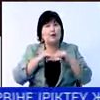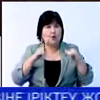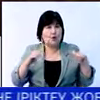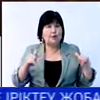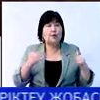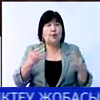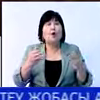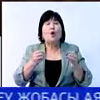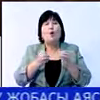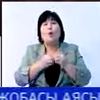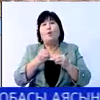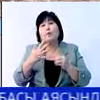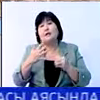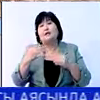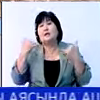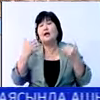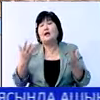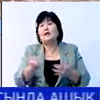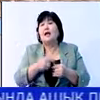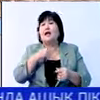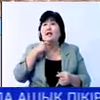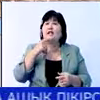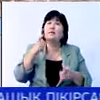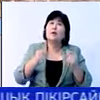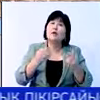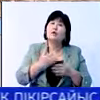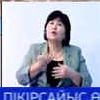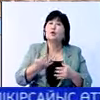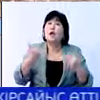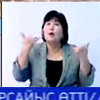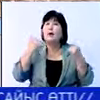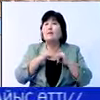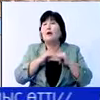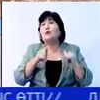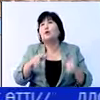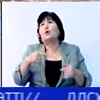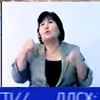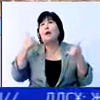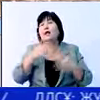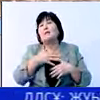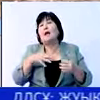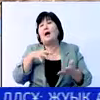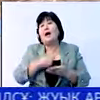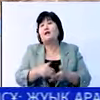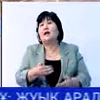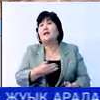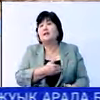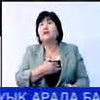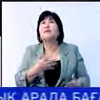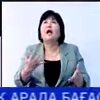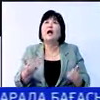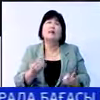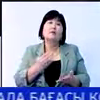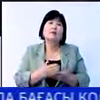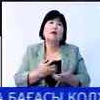Он бас мал түседі 2,5 миллионға. Еті бар, сүті бар. Сол мал басын көбейтіп, сол малмен айналыссам ба деген ниетпен алып жатырмын